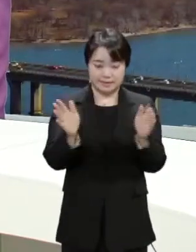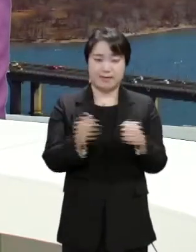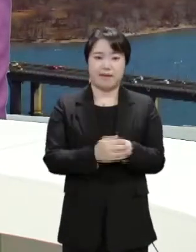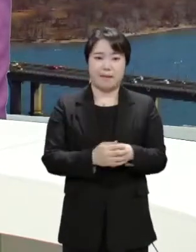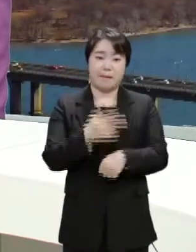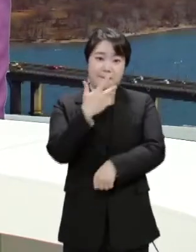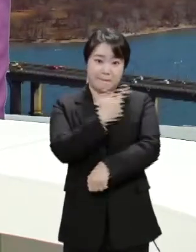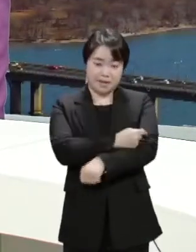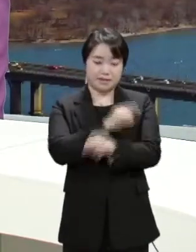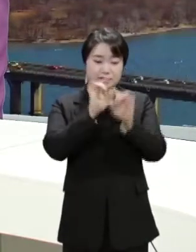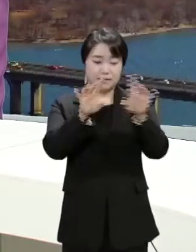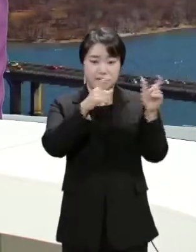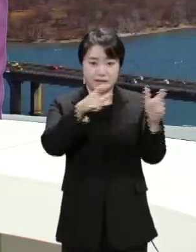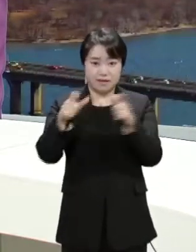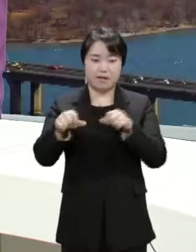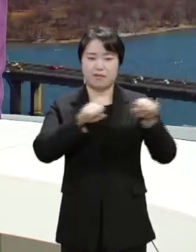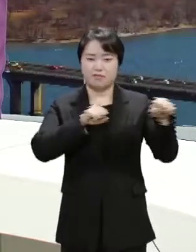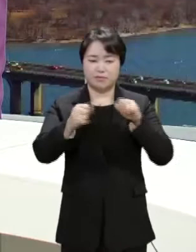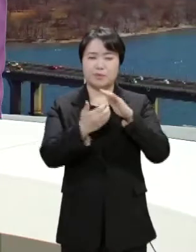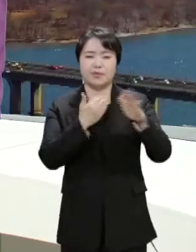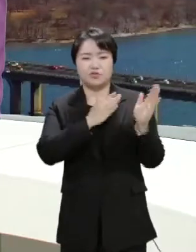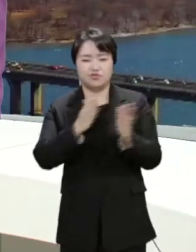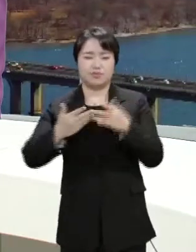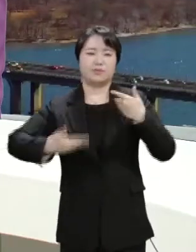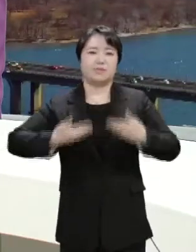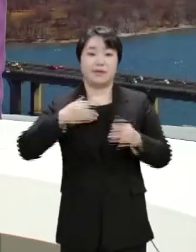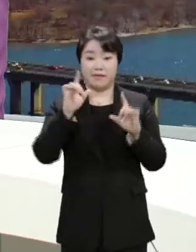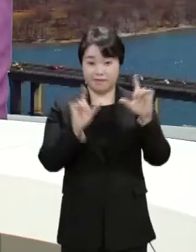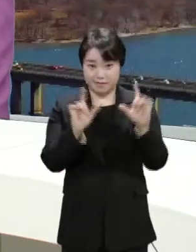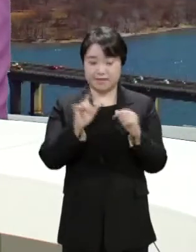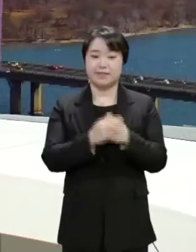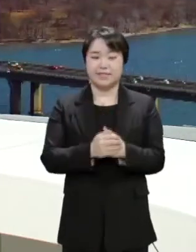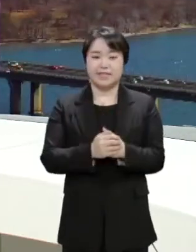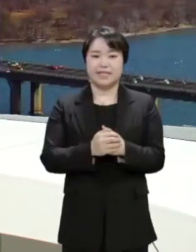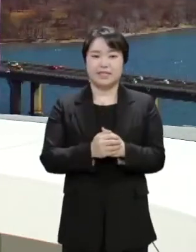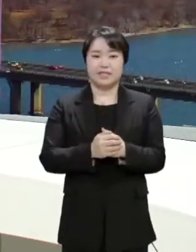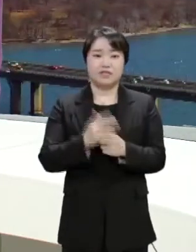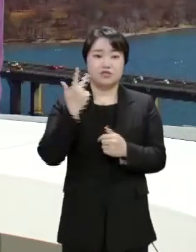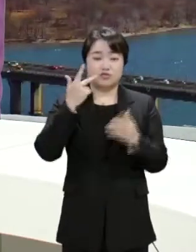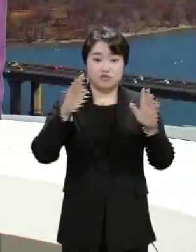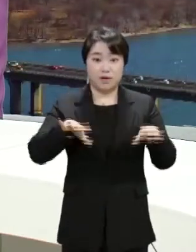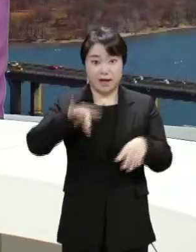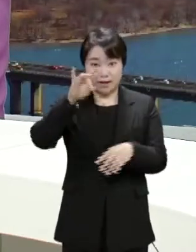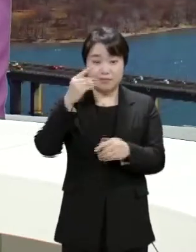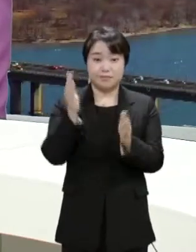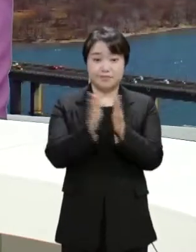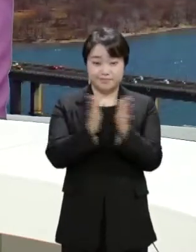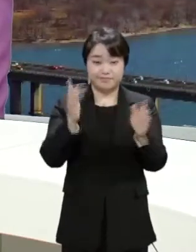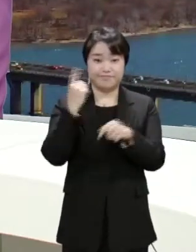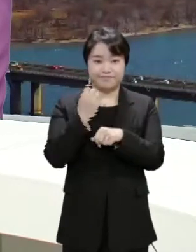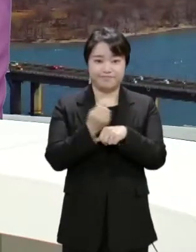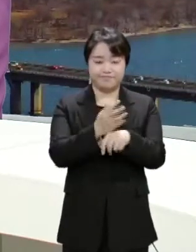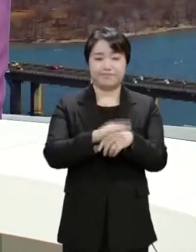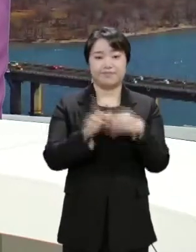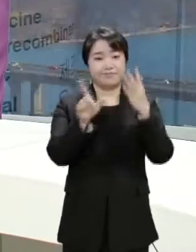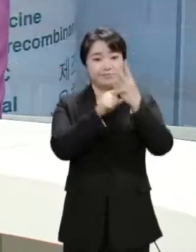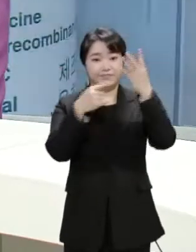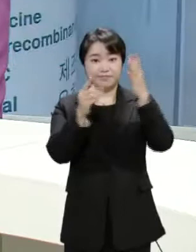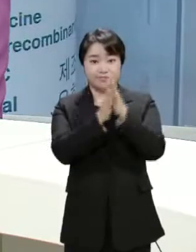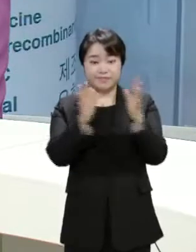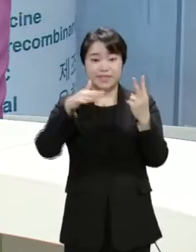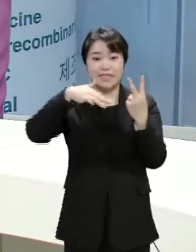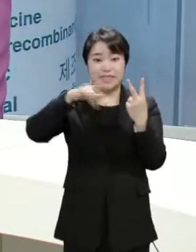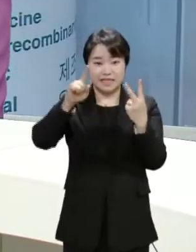백신 접종은 자치구마다 본격적인 준비에 들어가 분주한 상황인데요. 그래서 주간 이슈로 준비했습니다. 네, 다음 달 1일부터